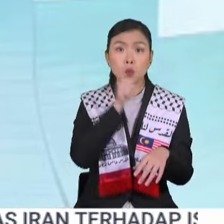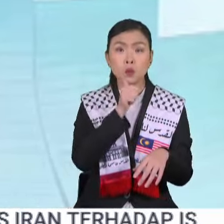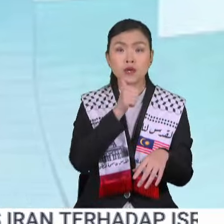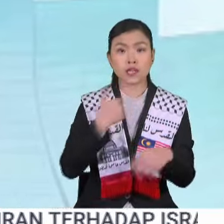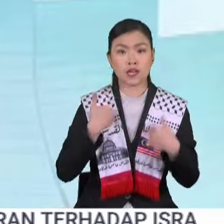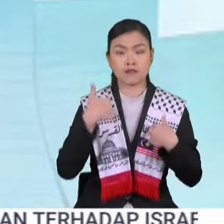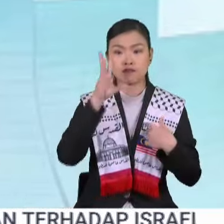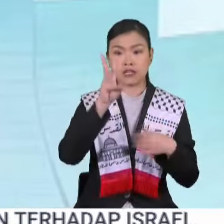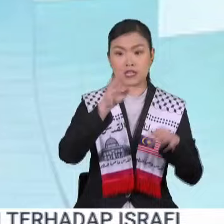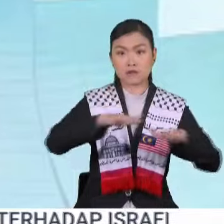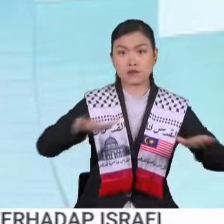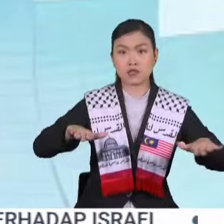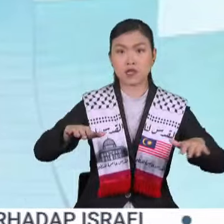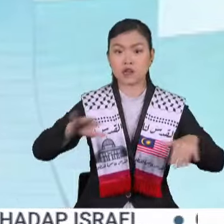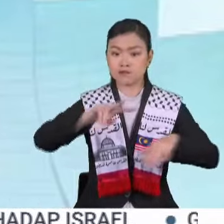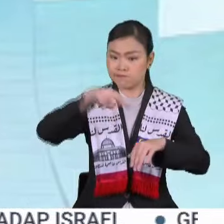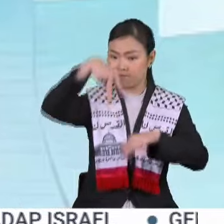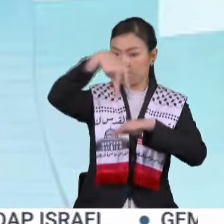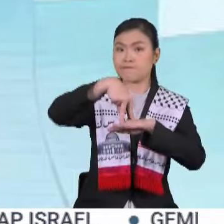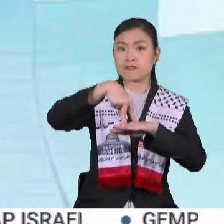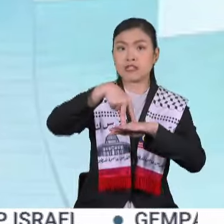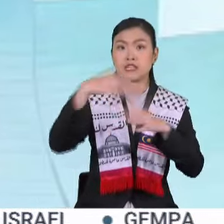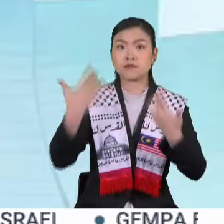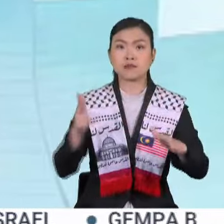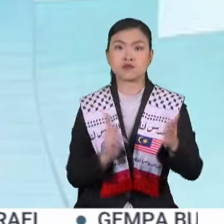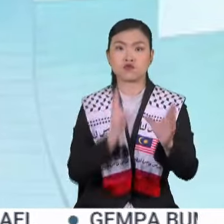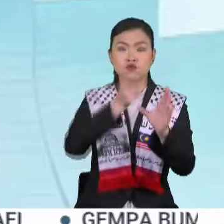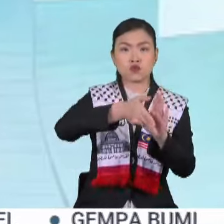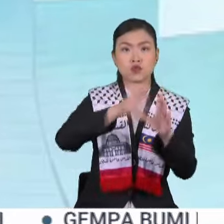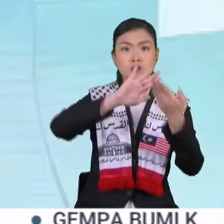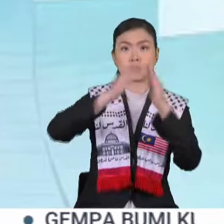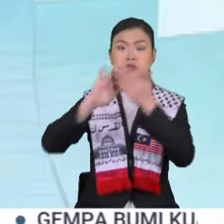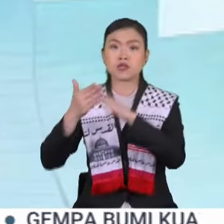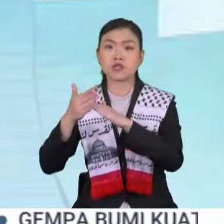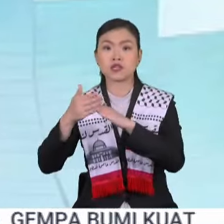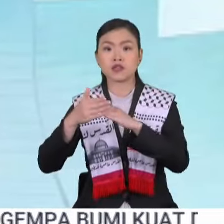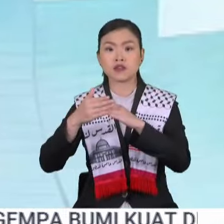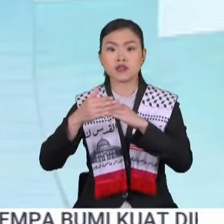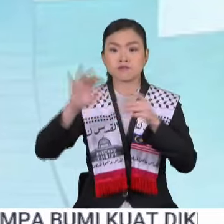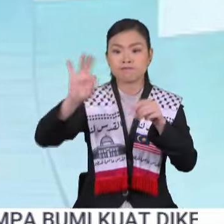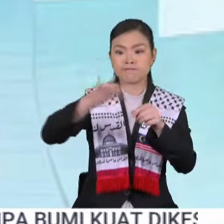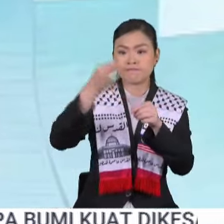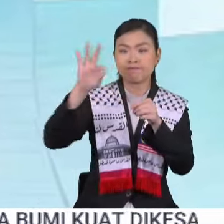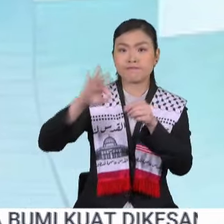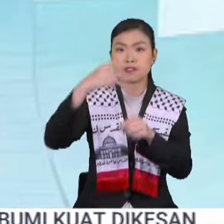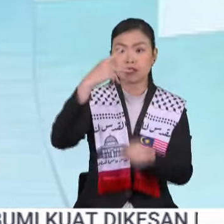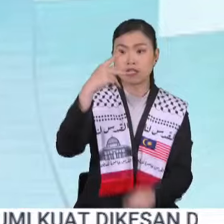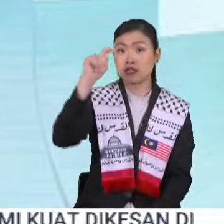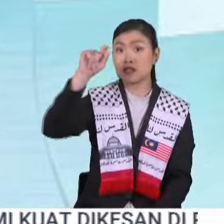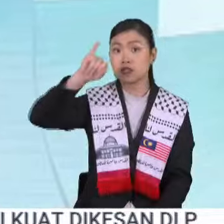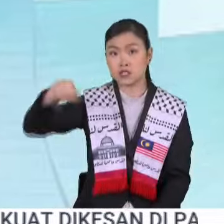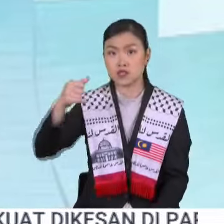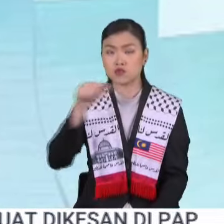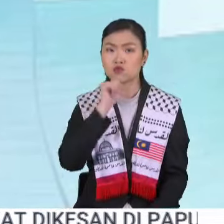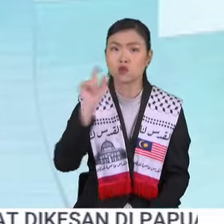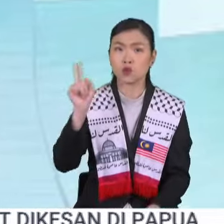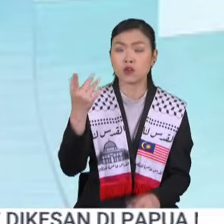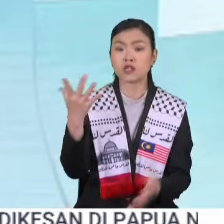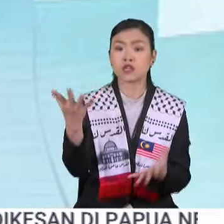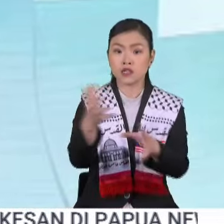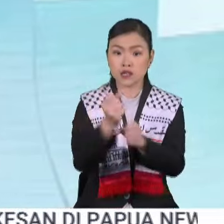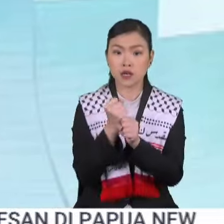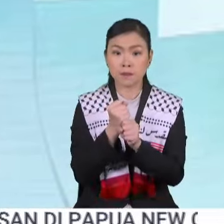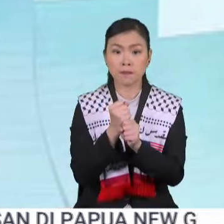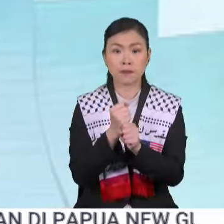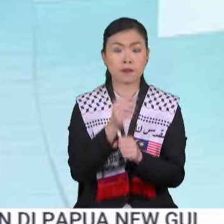kembali bangkit selepas menyertai komuniti tukang jahit KTJ. Bukan setakat dapat mencari rezeki, tanggungjawab kepada keluarga